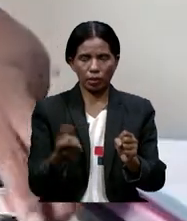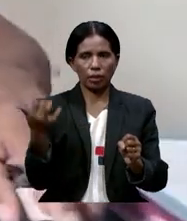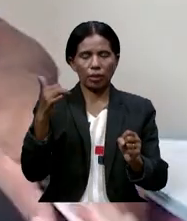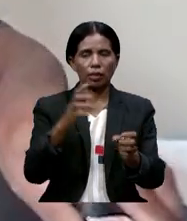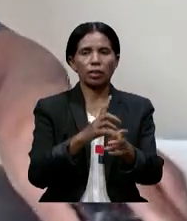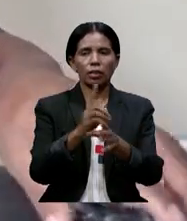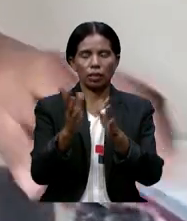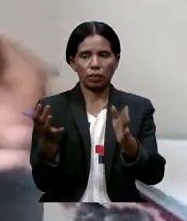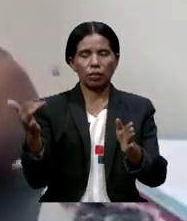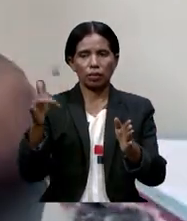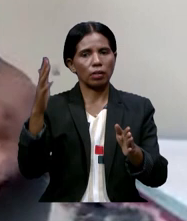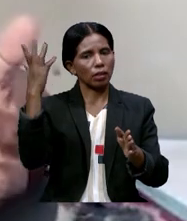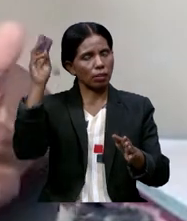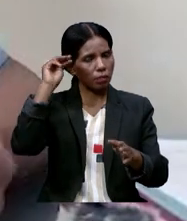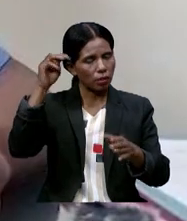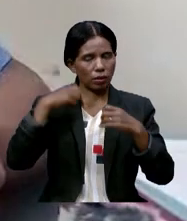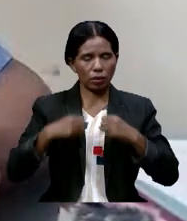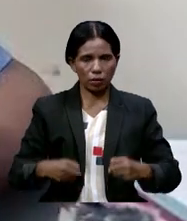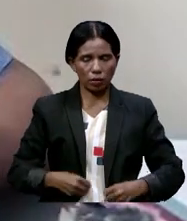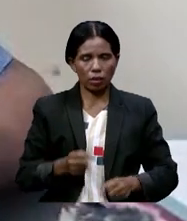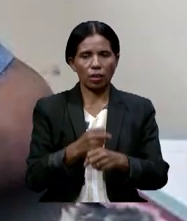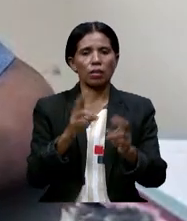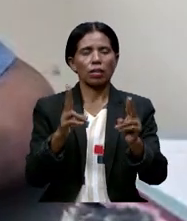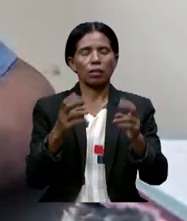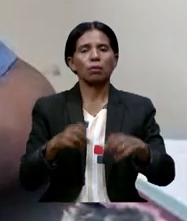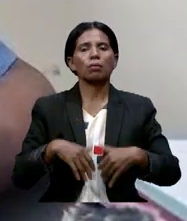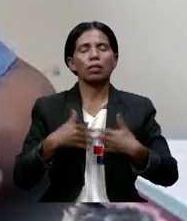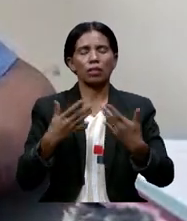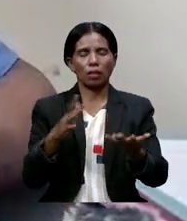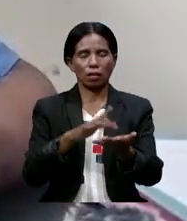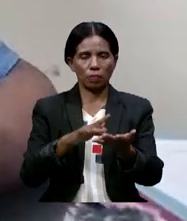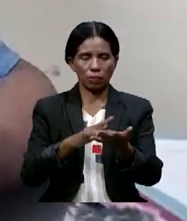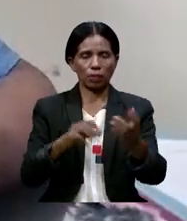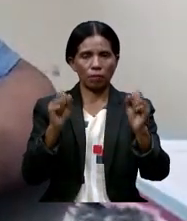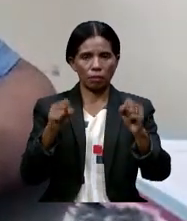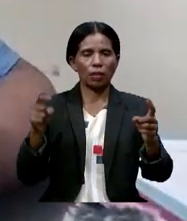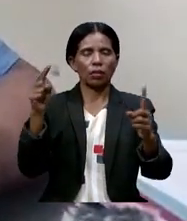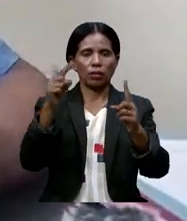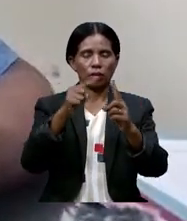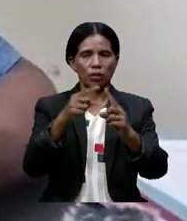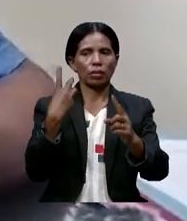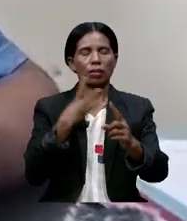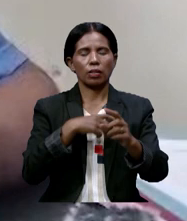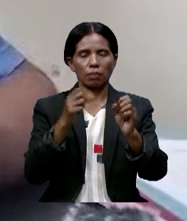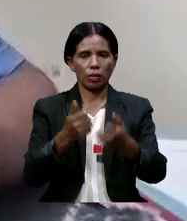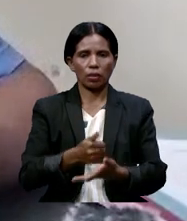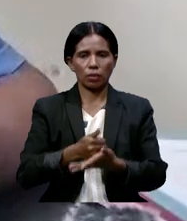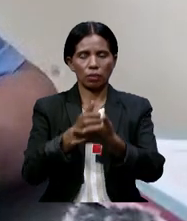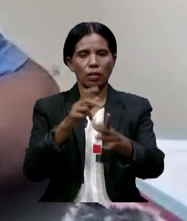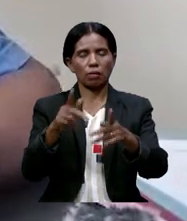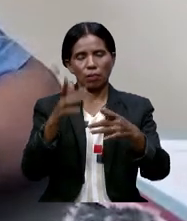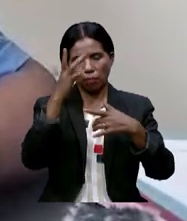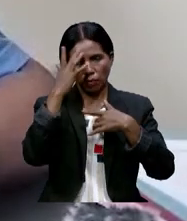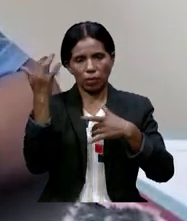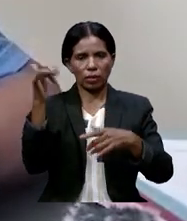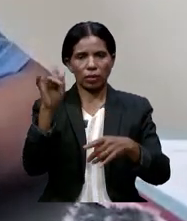director sira ia ministro saudi bere akan salara so insama ke bela imor kun bele to ne pare te bela tende tini mora sirene tama tini